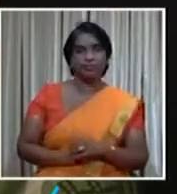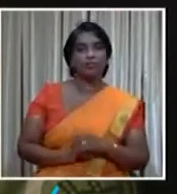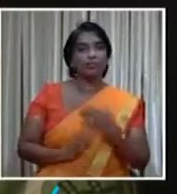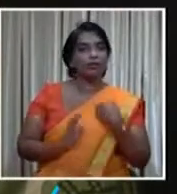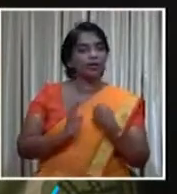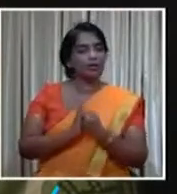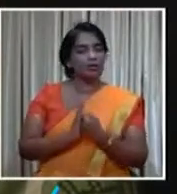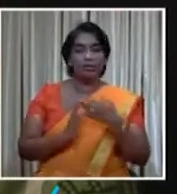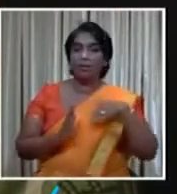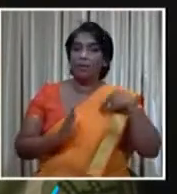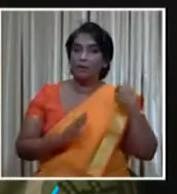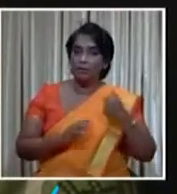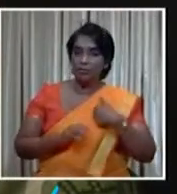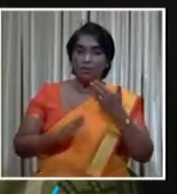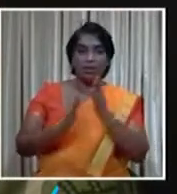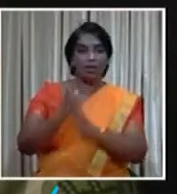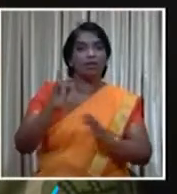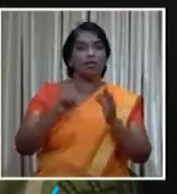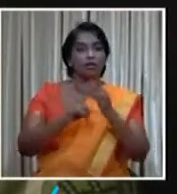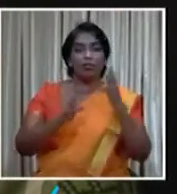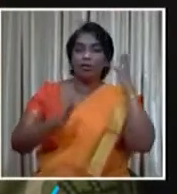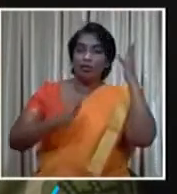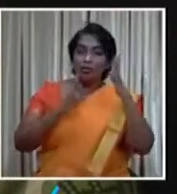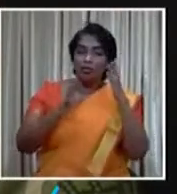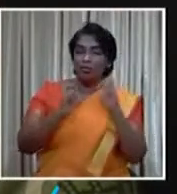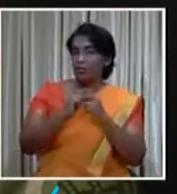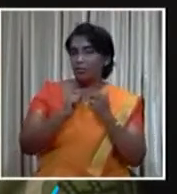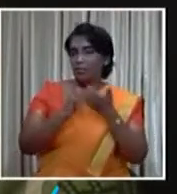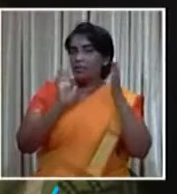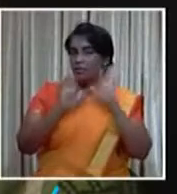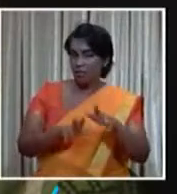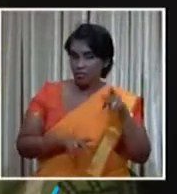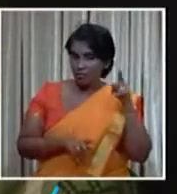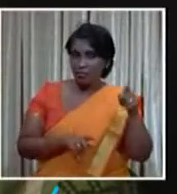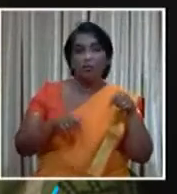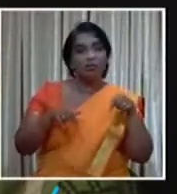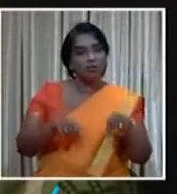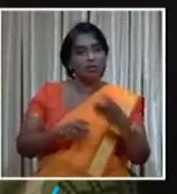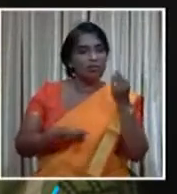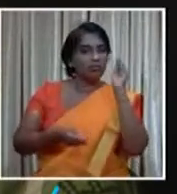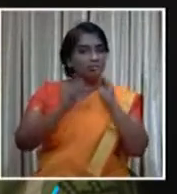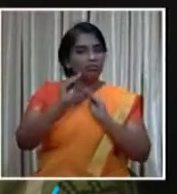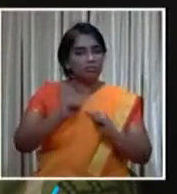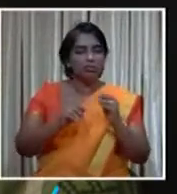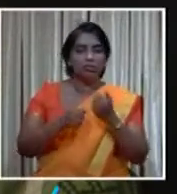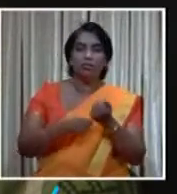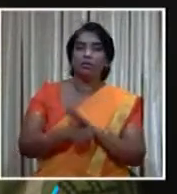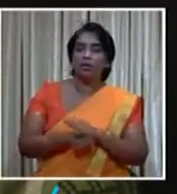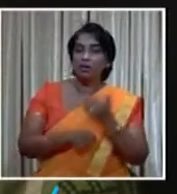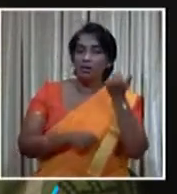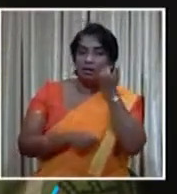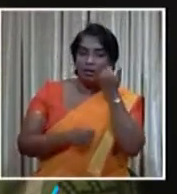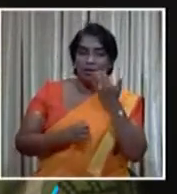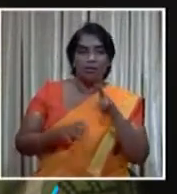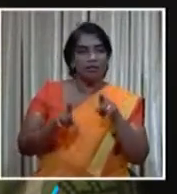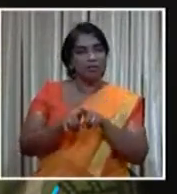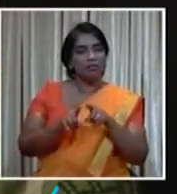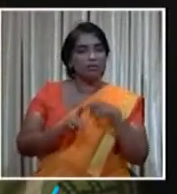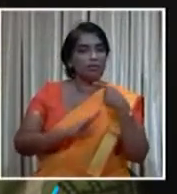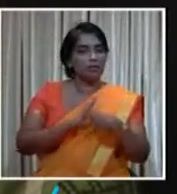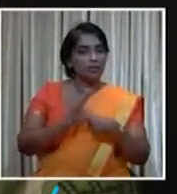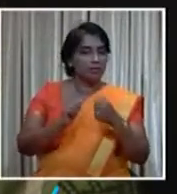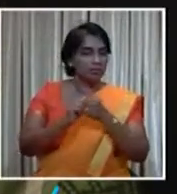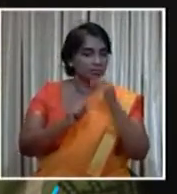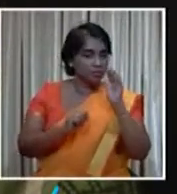ගරු මූලාසන ආරූඪ මන්ත්‍රීතුමනි ගෝලීය තත්ත්වය එසේ තිබියදී මෙම අයවැය මගින් කොවිඩ් 19 වසංගතය මෙරට සිදු